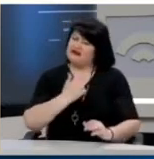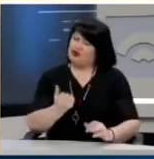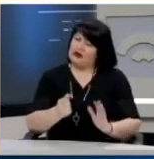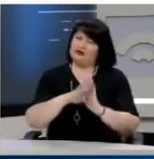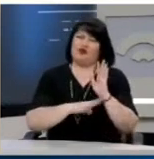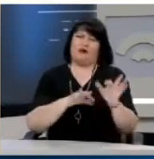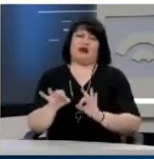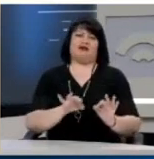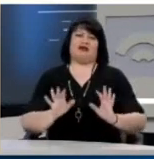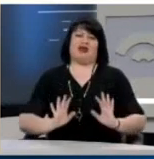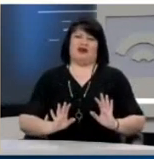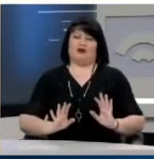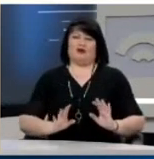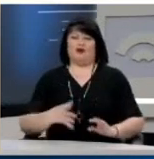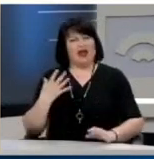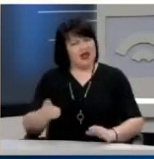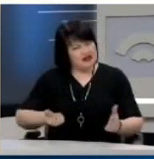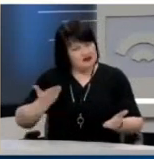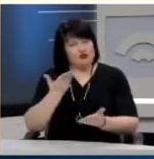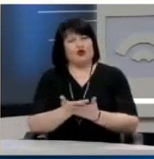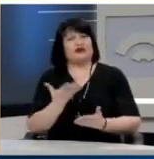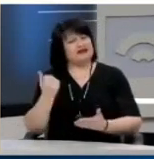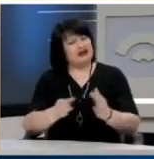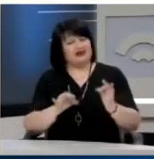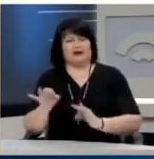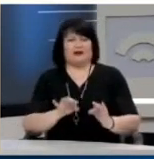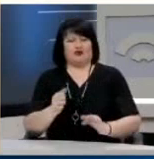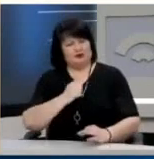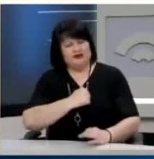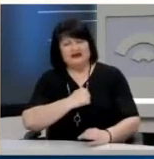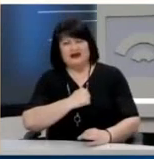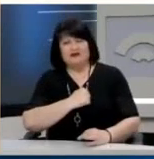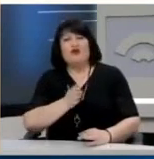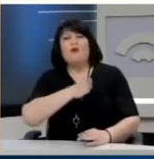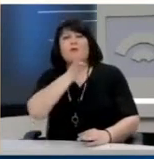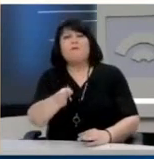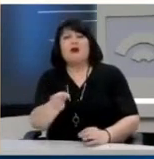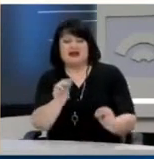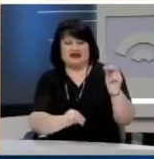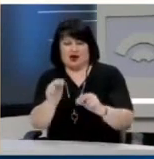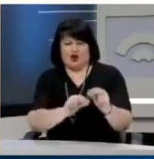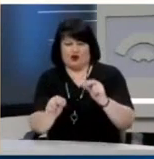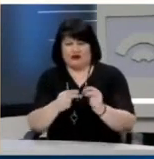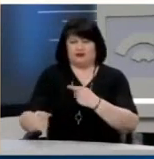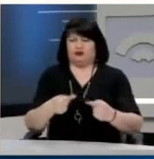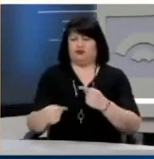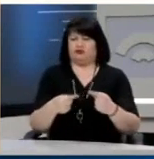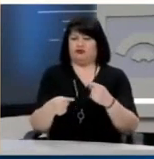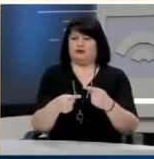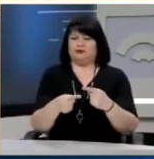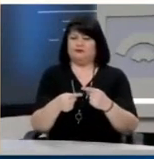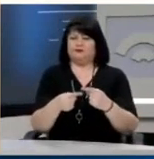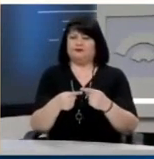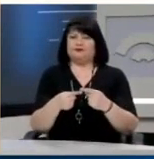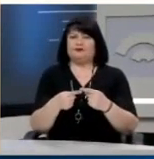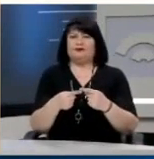έχετε. Έχετε πρόταση και έχετε σχέδιο. Αλλά πάτε στην εκλογική αντιπαράθεση με